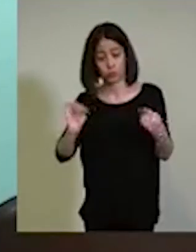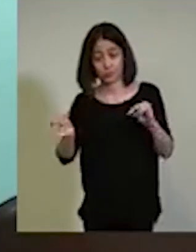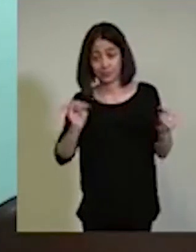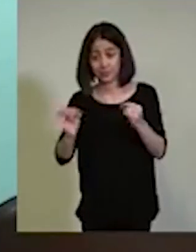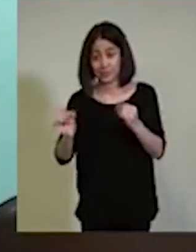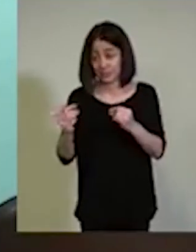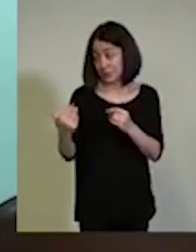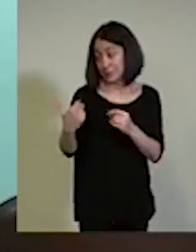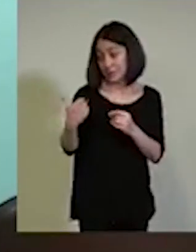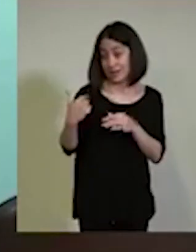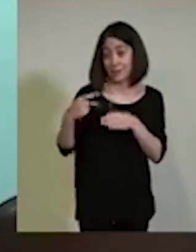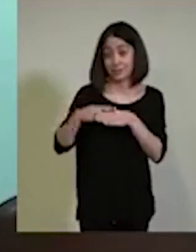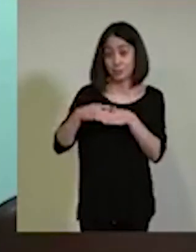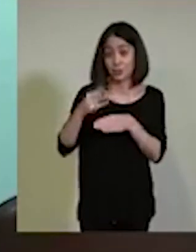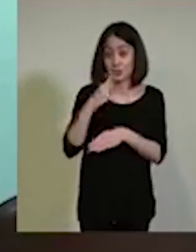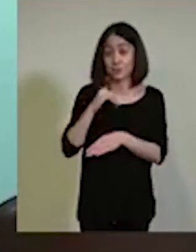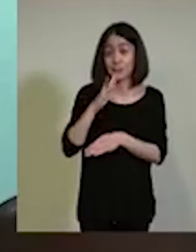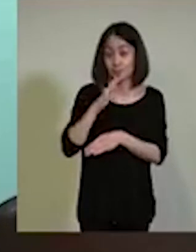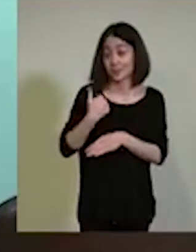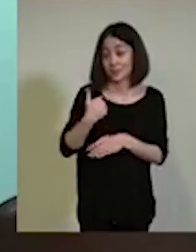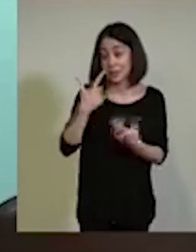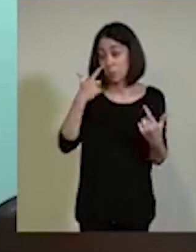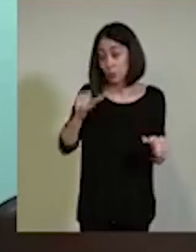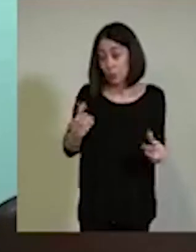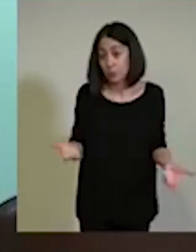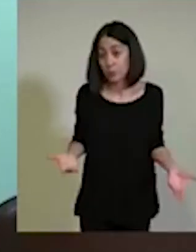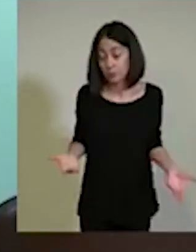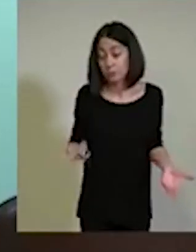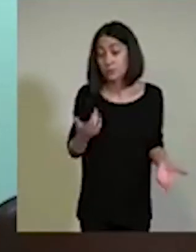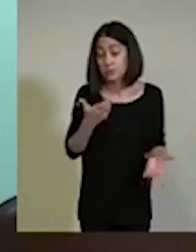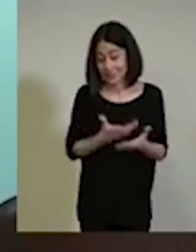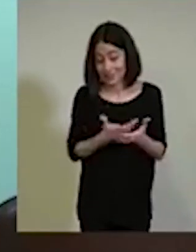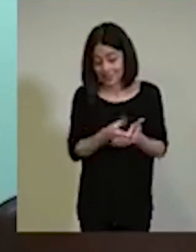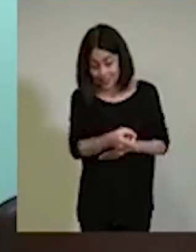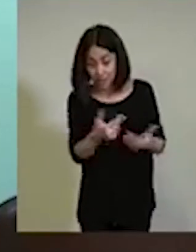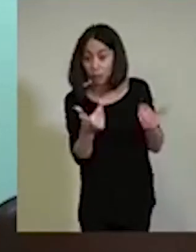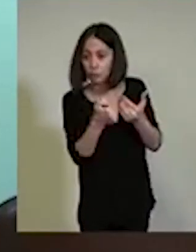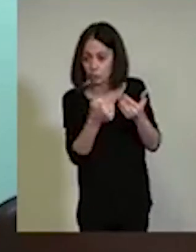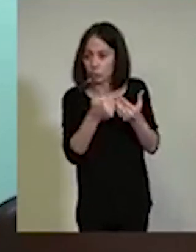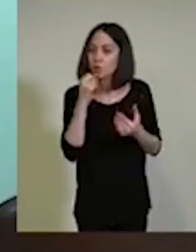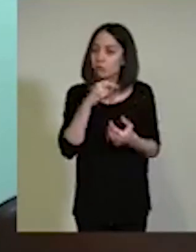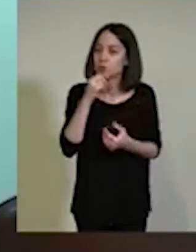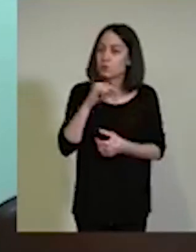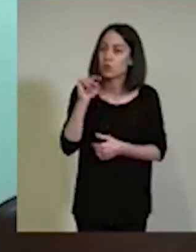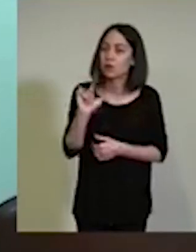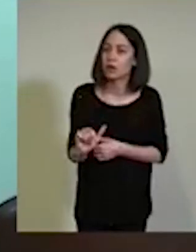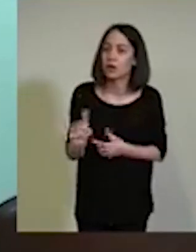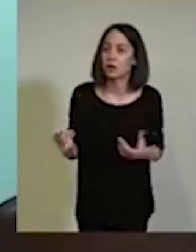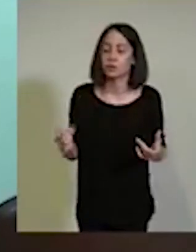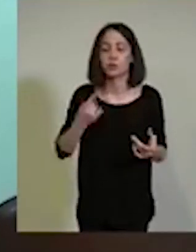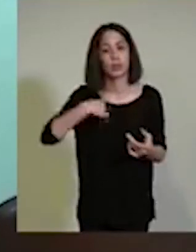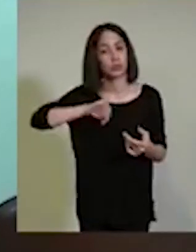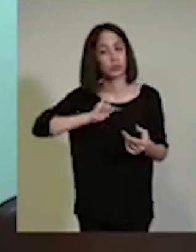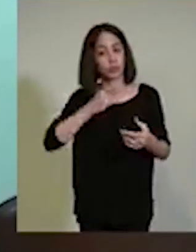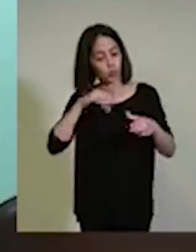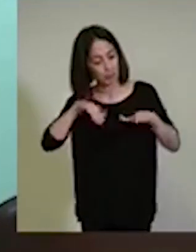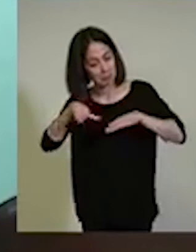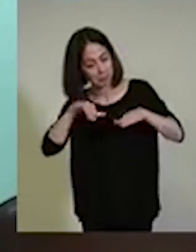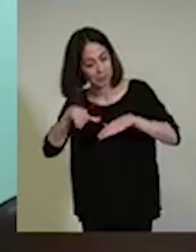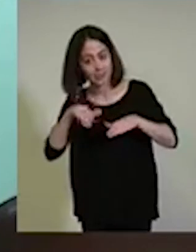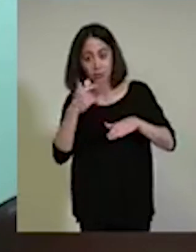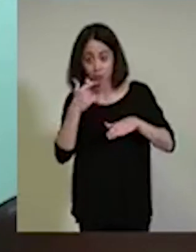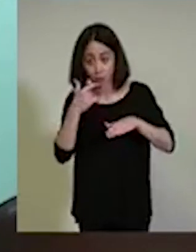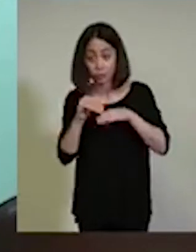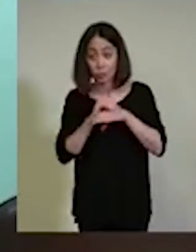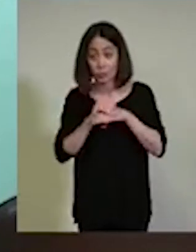début d'après-midi. Il s'agit vraiment de répondre à cette demande urgente. Pour nous, c'est un changement de méthode dans la définition de nos